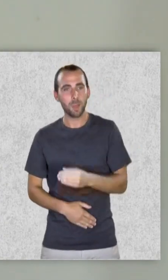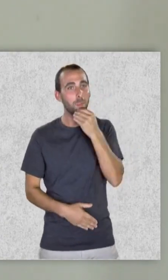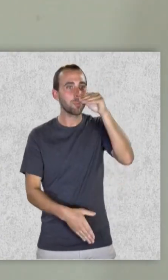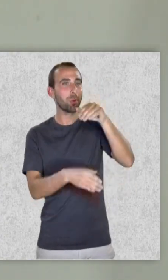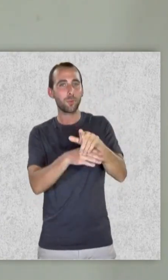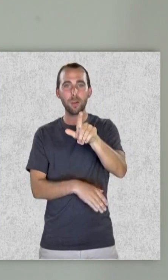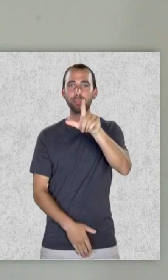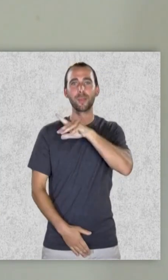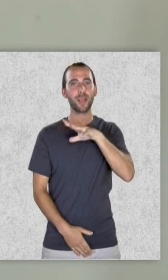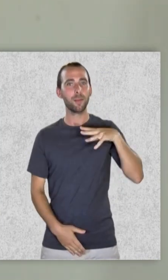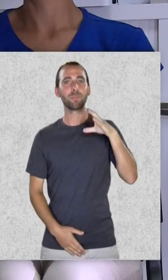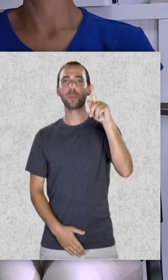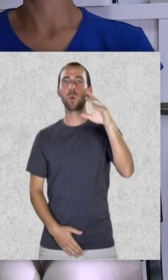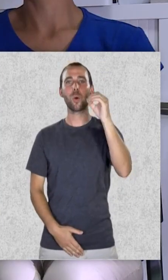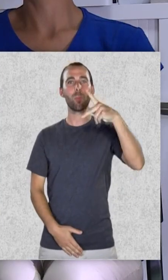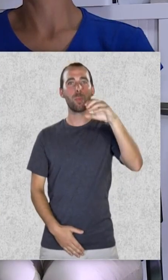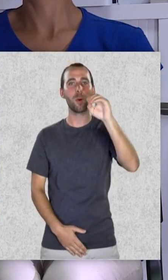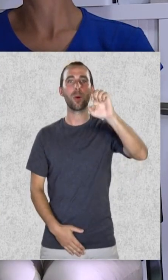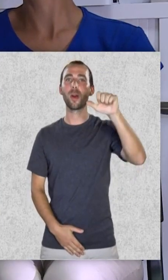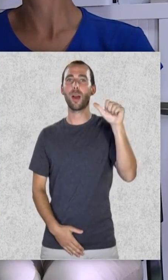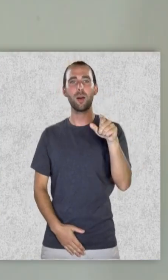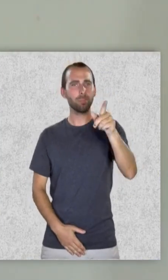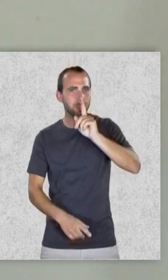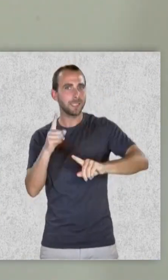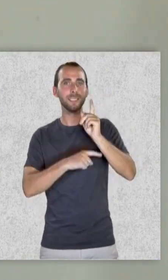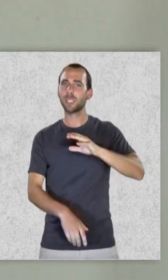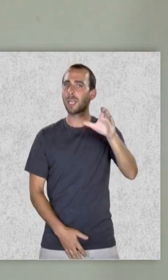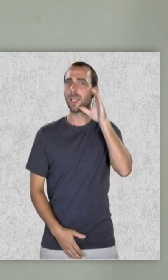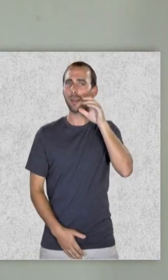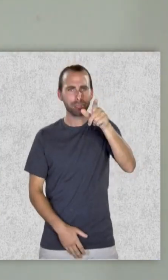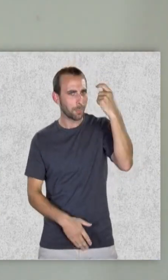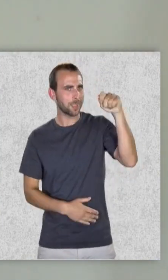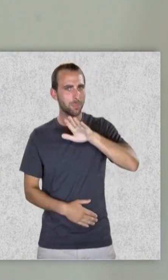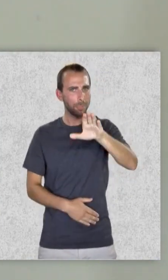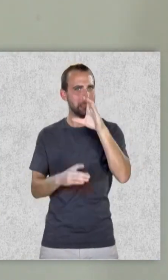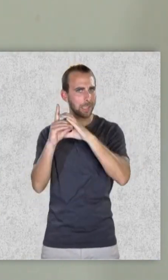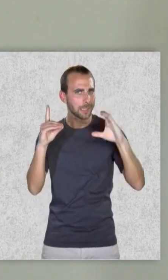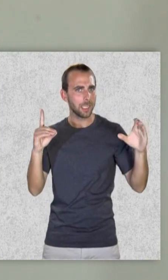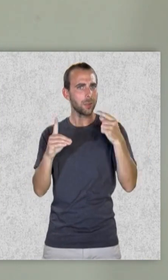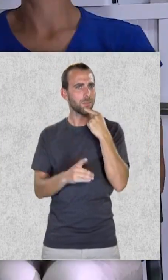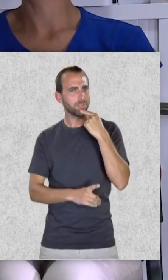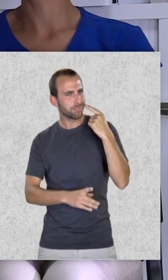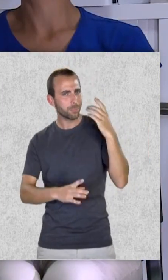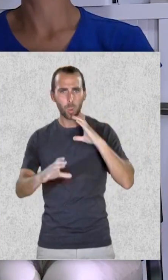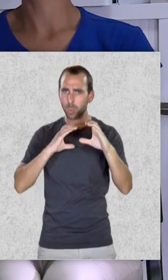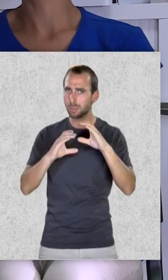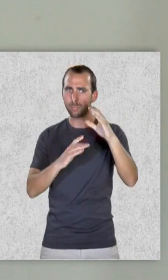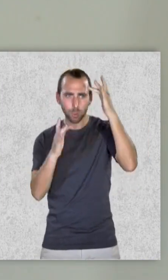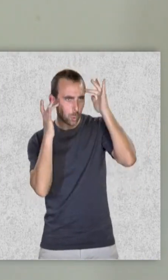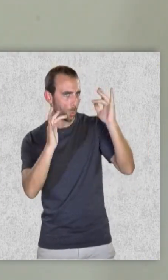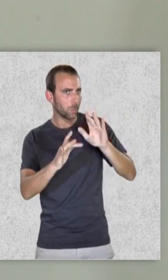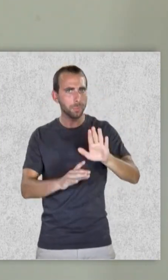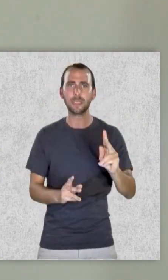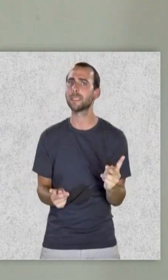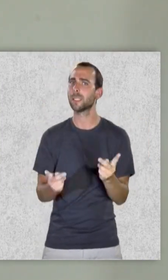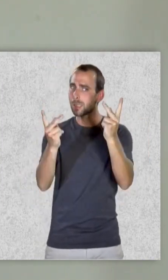Cathy Gopoya, vous êtes présidente de la CCD, Communication culturelle et dynamisation. Voilà. Alors,